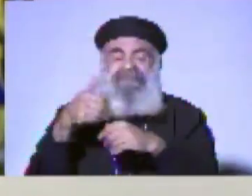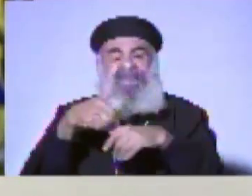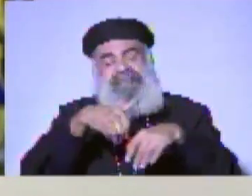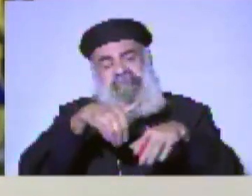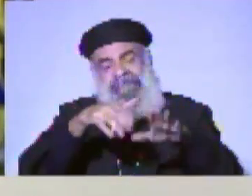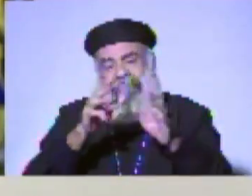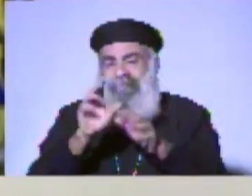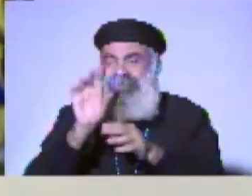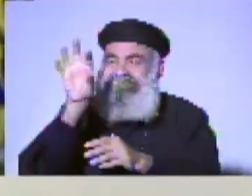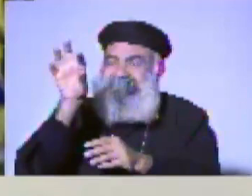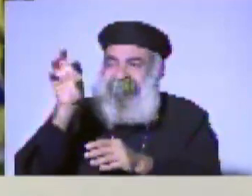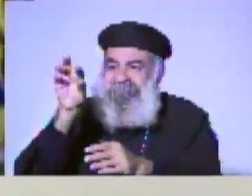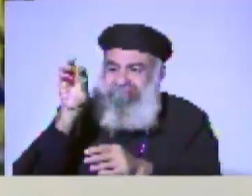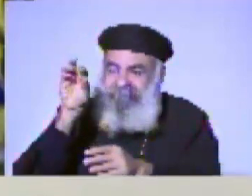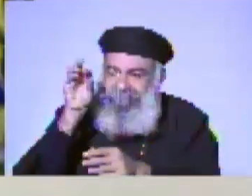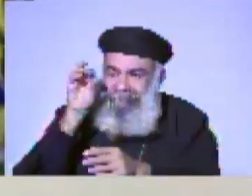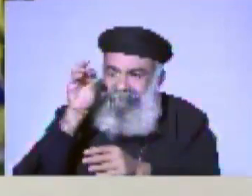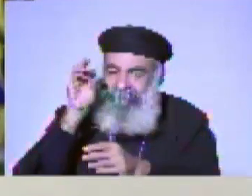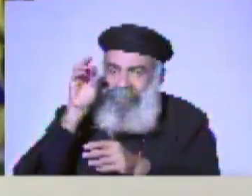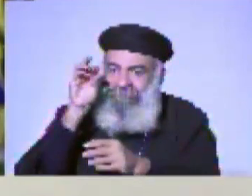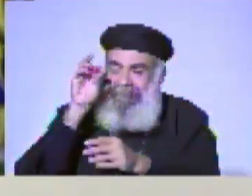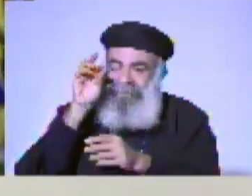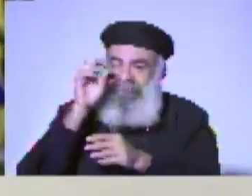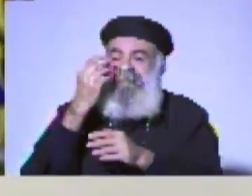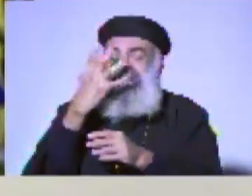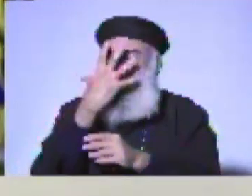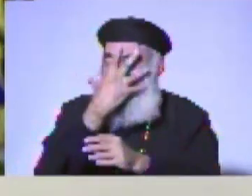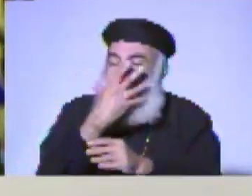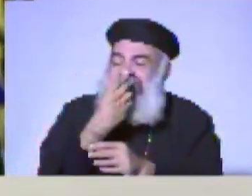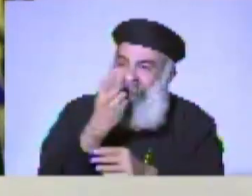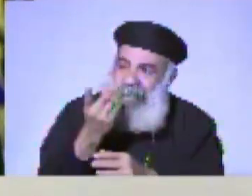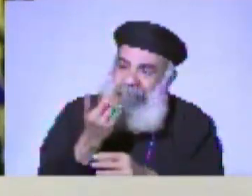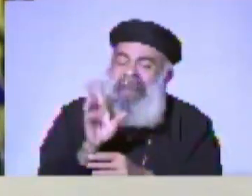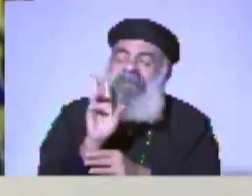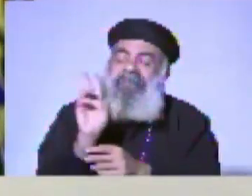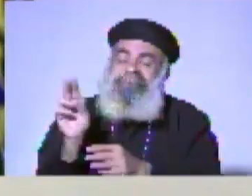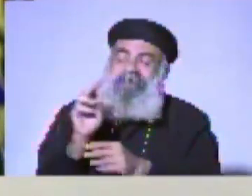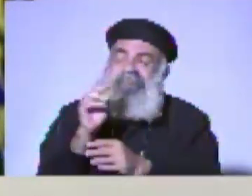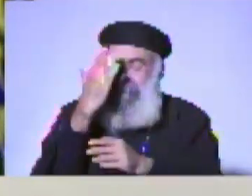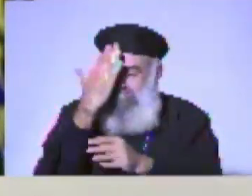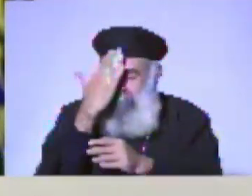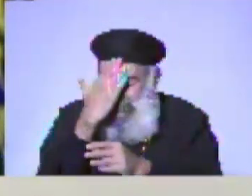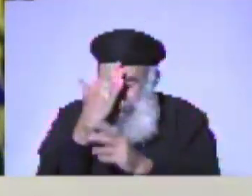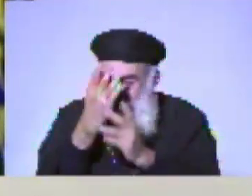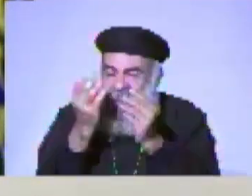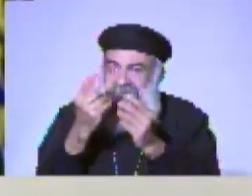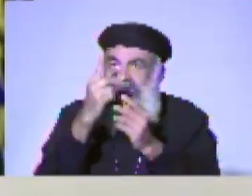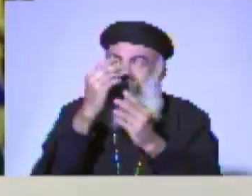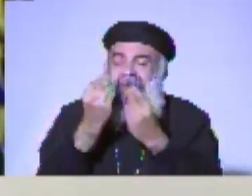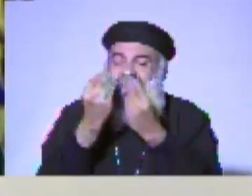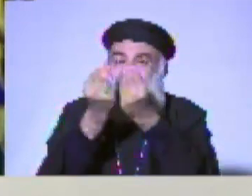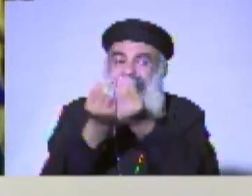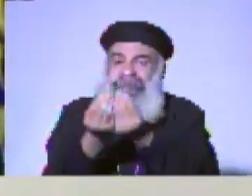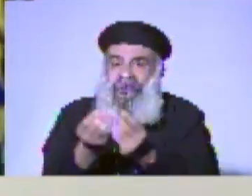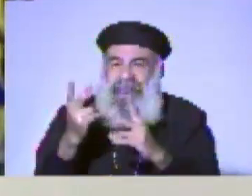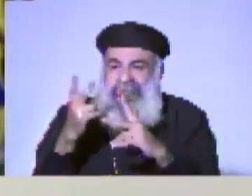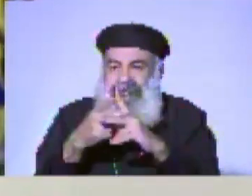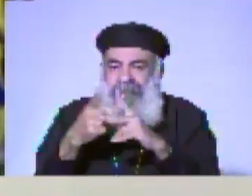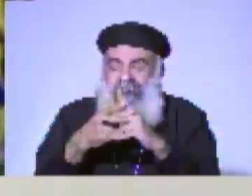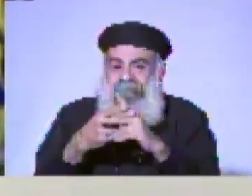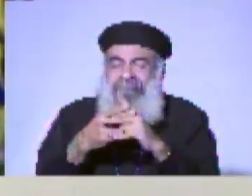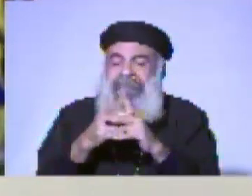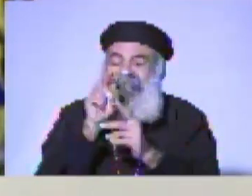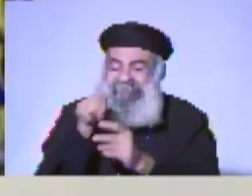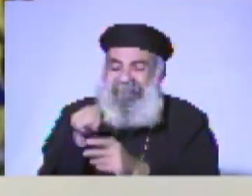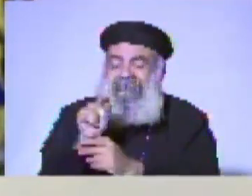ما جتش على دي احلوت في عينيهم وده بالظبط الخيرات التي اعطاها الله لشعبه ولكن في